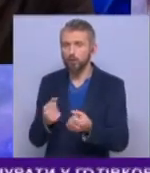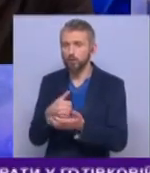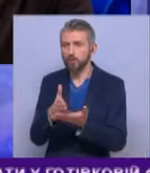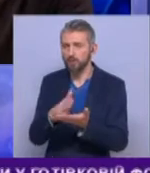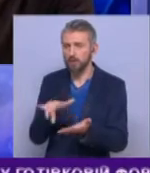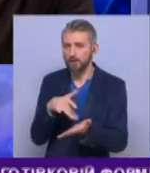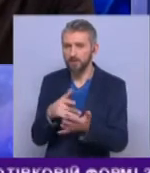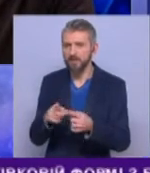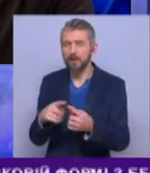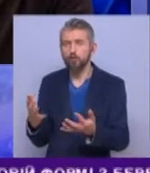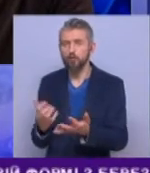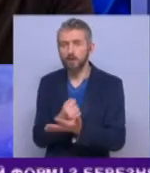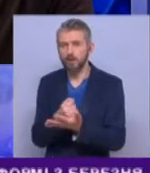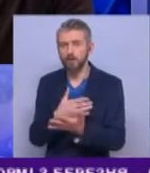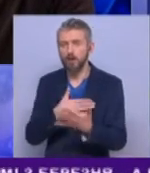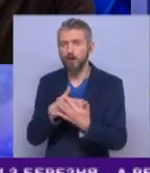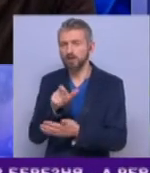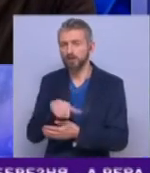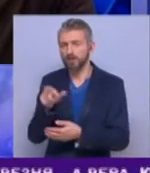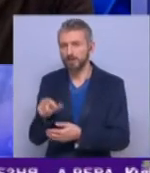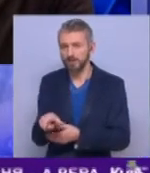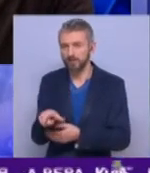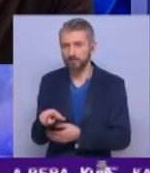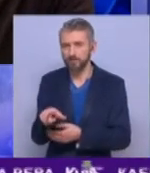міст – це досягнення активістів,